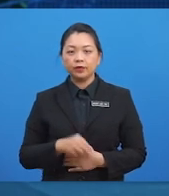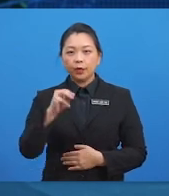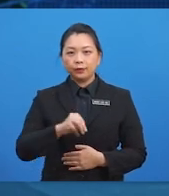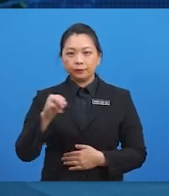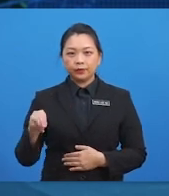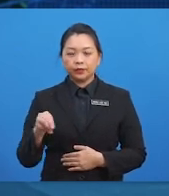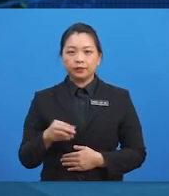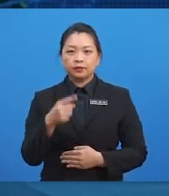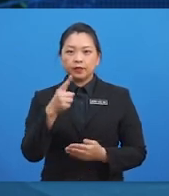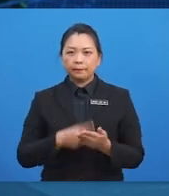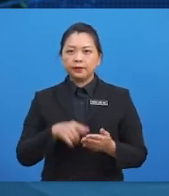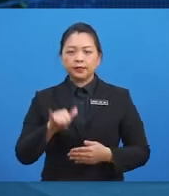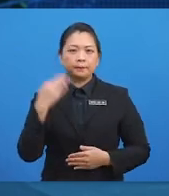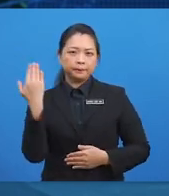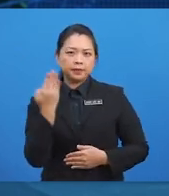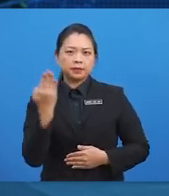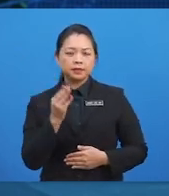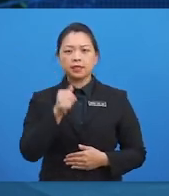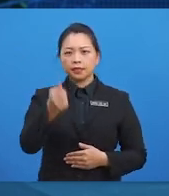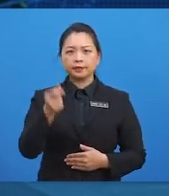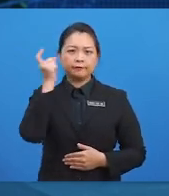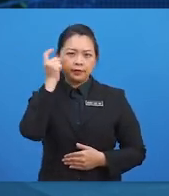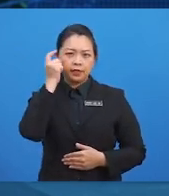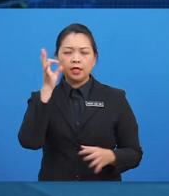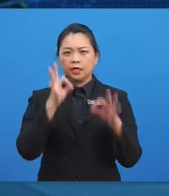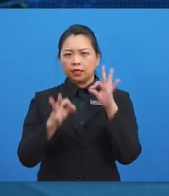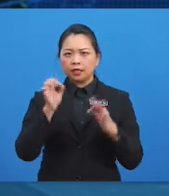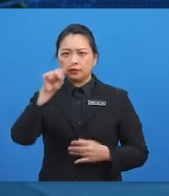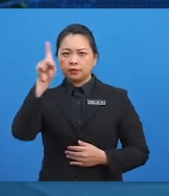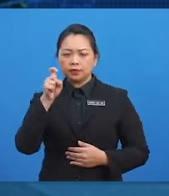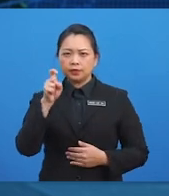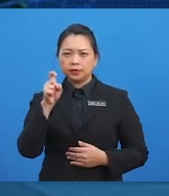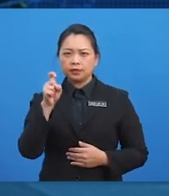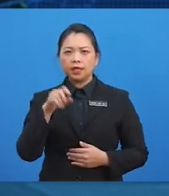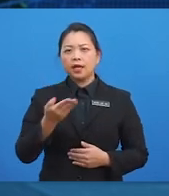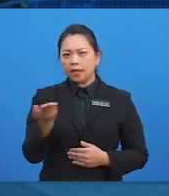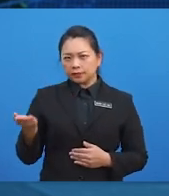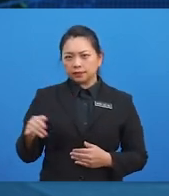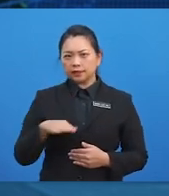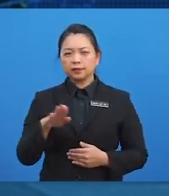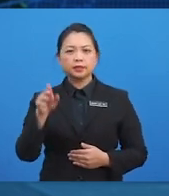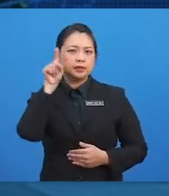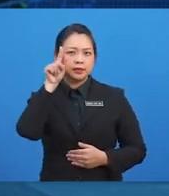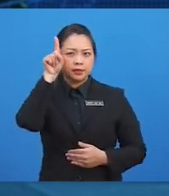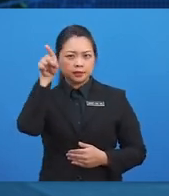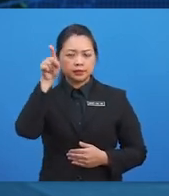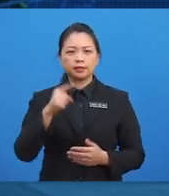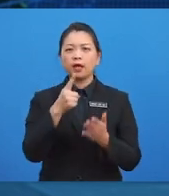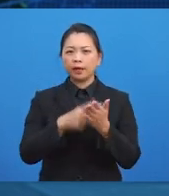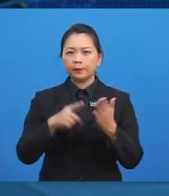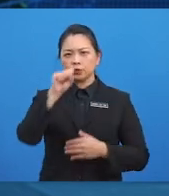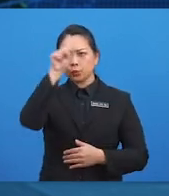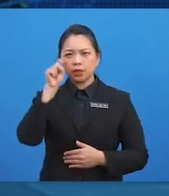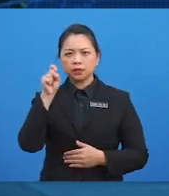Murid-murid, apa yang biasa anda fikirkan kalau ditanya tentang harta intelek? Apakah persoalan yang